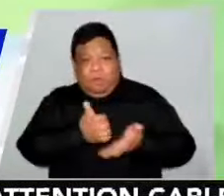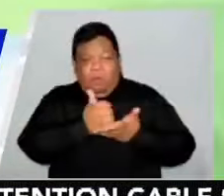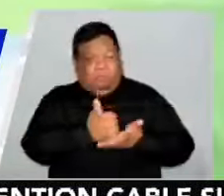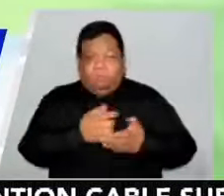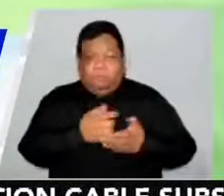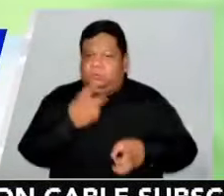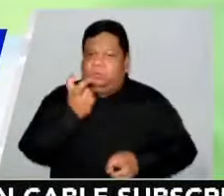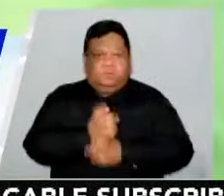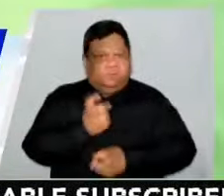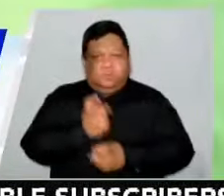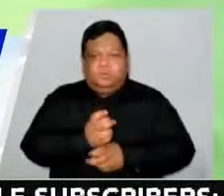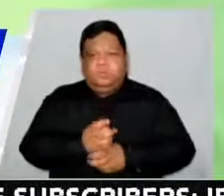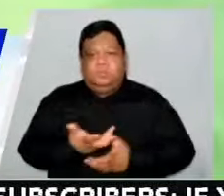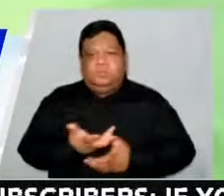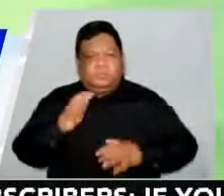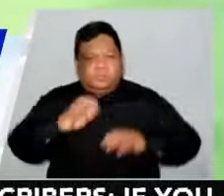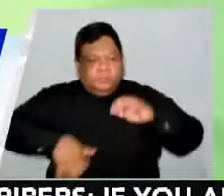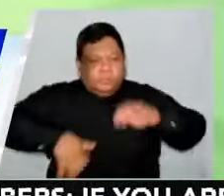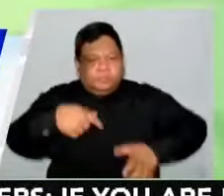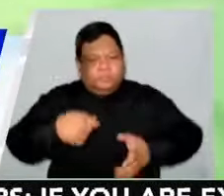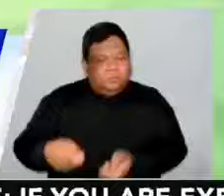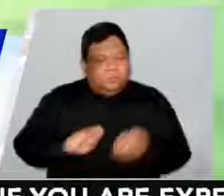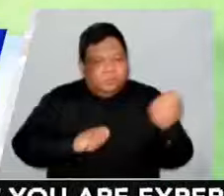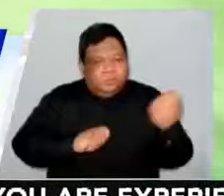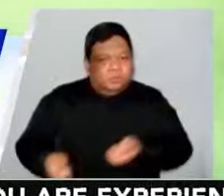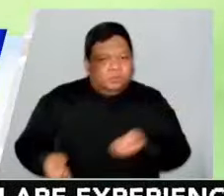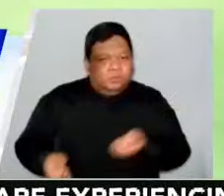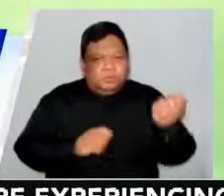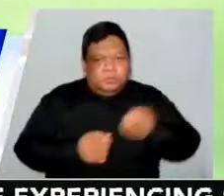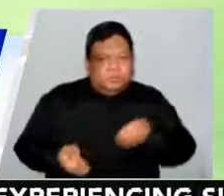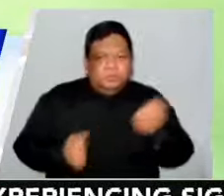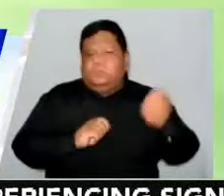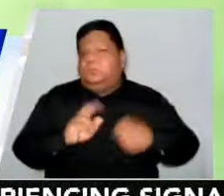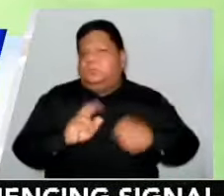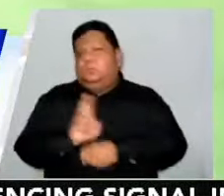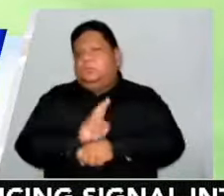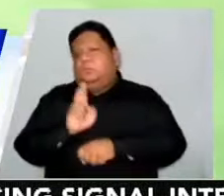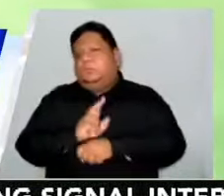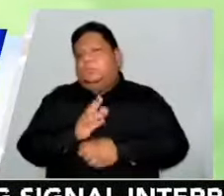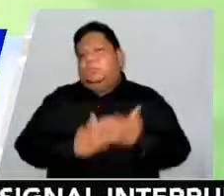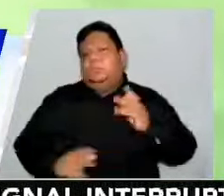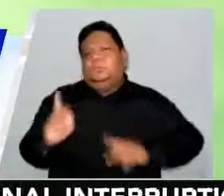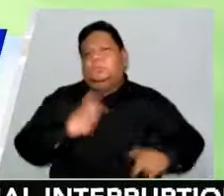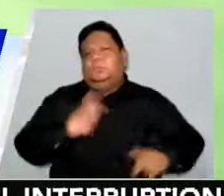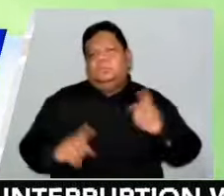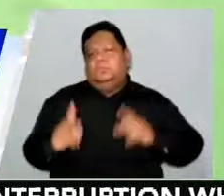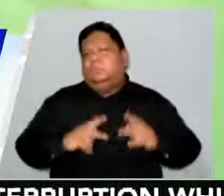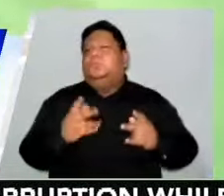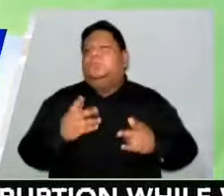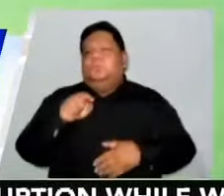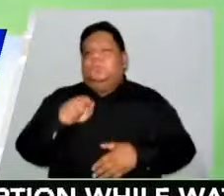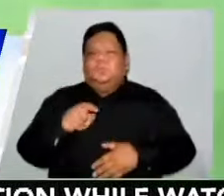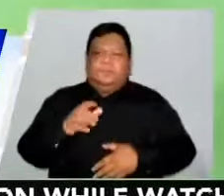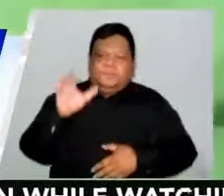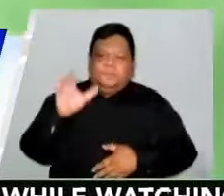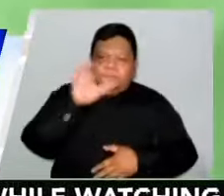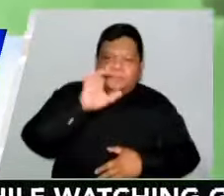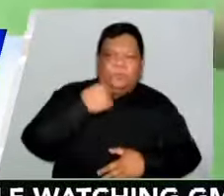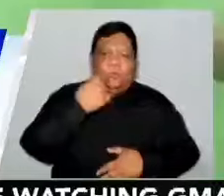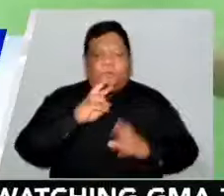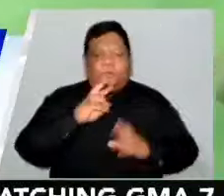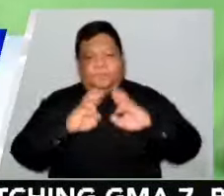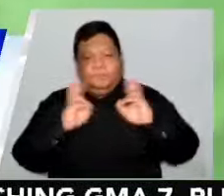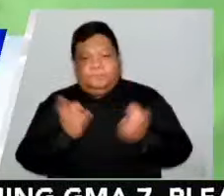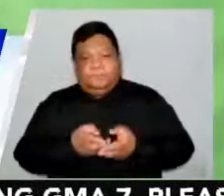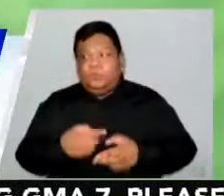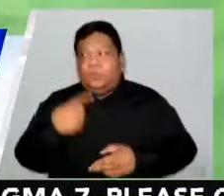pala at mga stick pa rin ang gamit ng ilang residenteng hinuhukay ang kanilang mga kaanak. Ang mga rescuer naman, naririnig